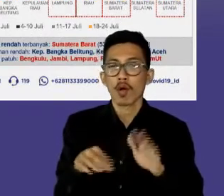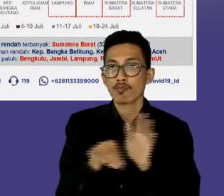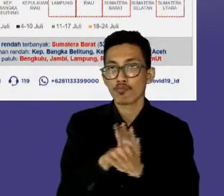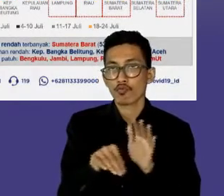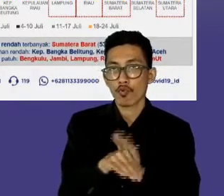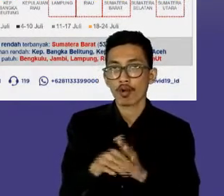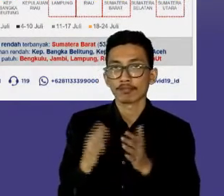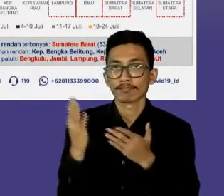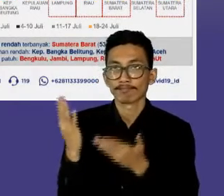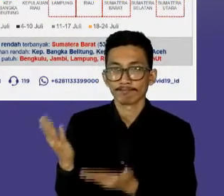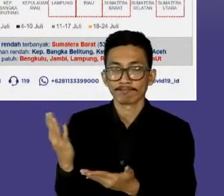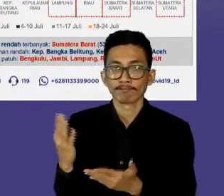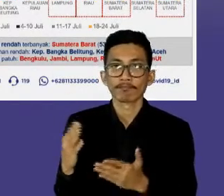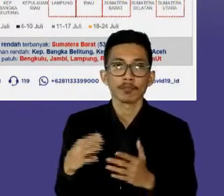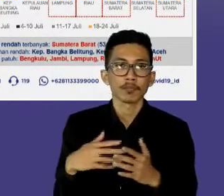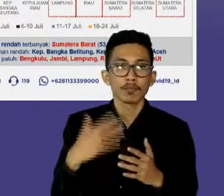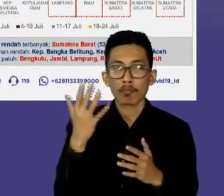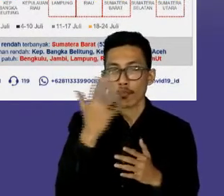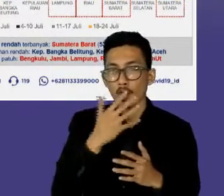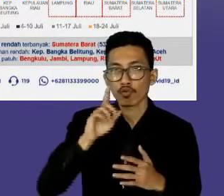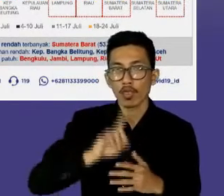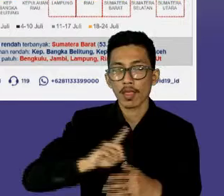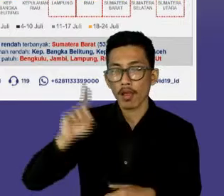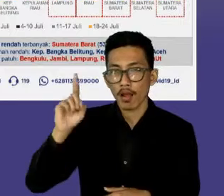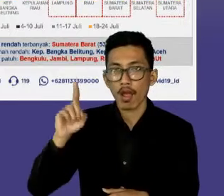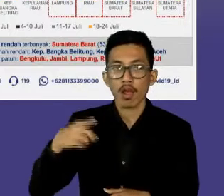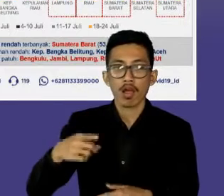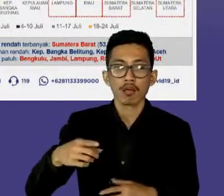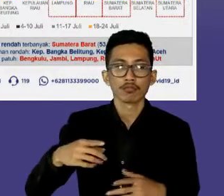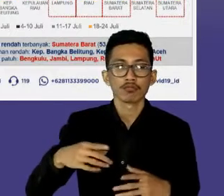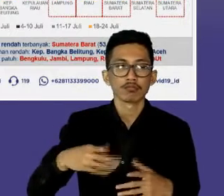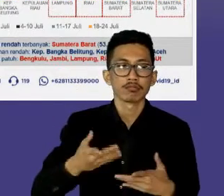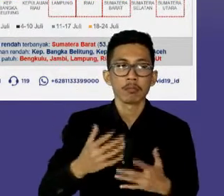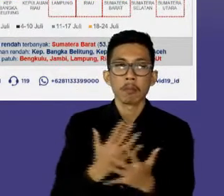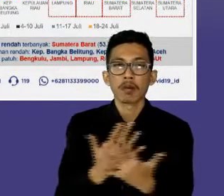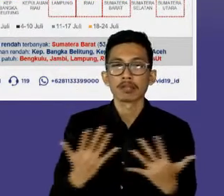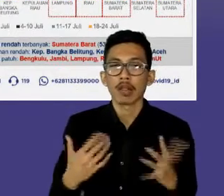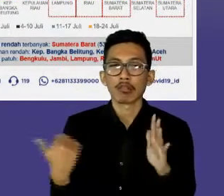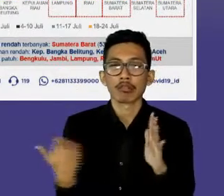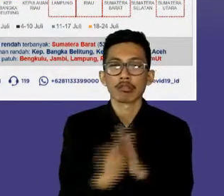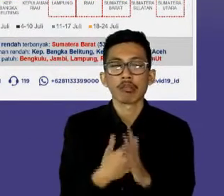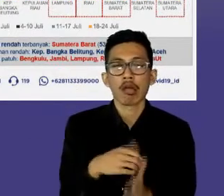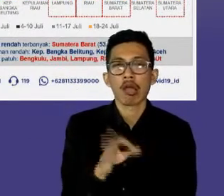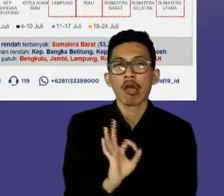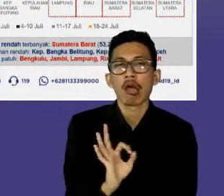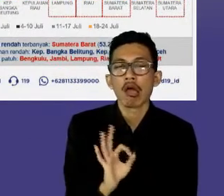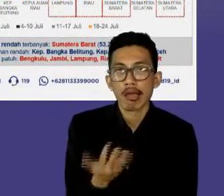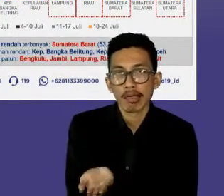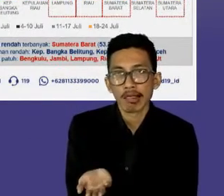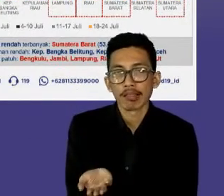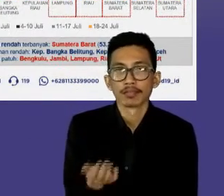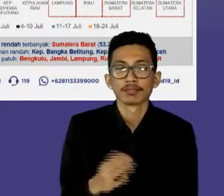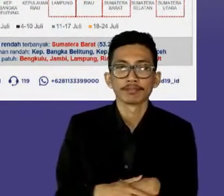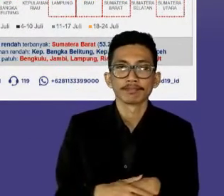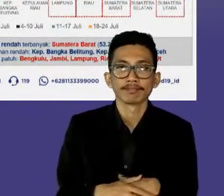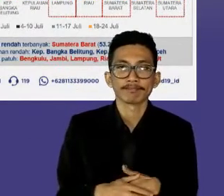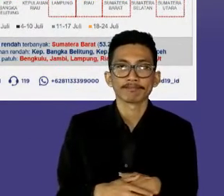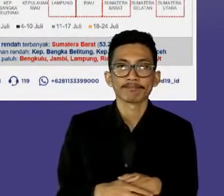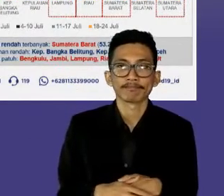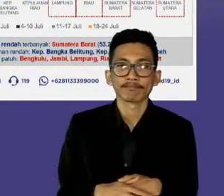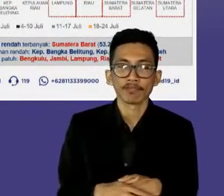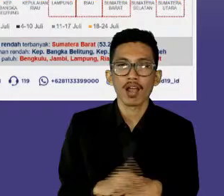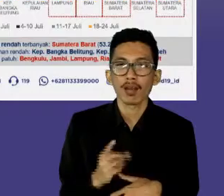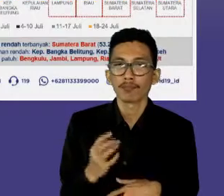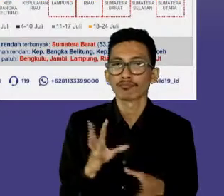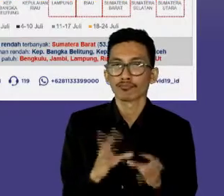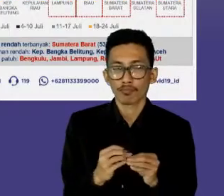dengan kepatuhan, cakupan kepatuhan yang paling luas, masyarakatnya kurang patuh dalam menggunakan masker. Kemudian ada 4 provinsi yang